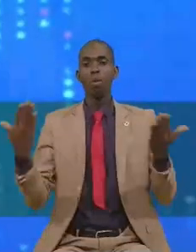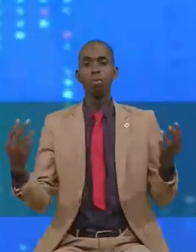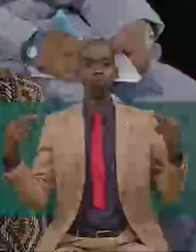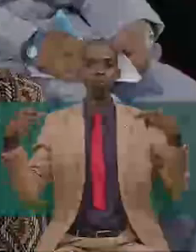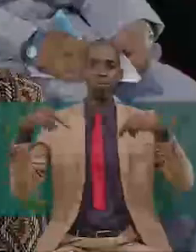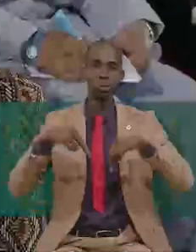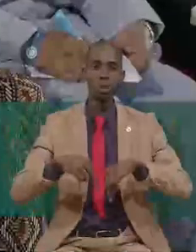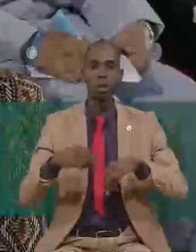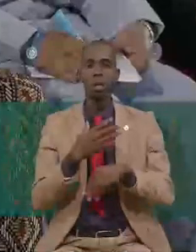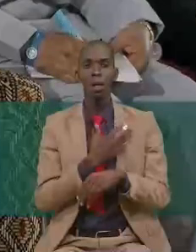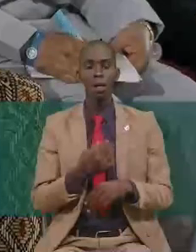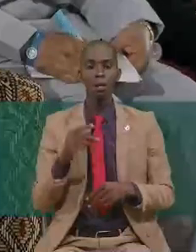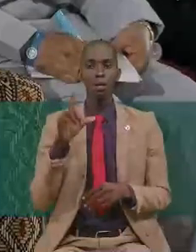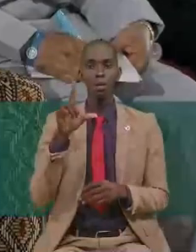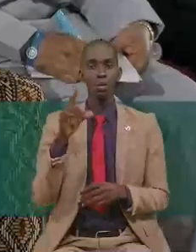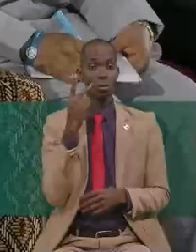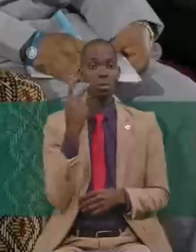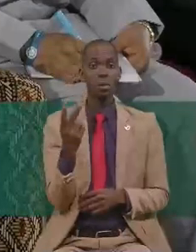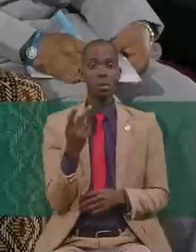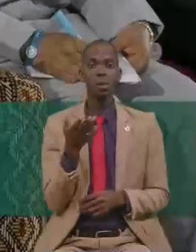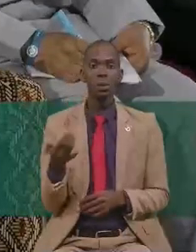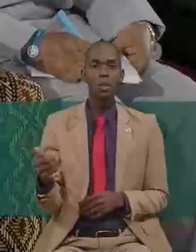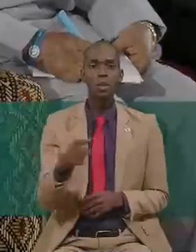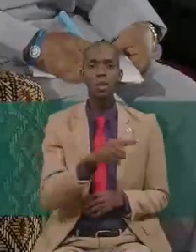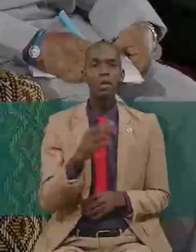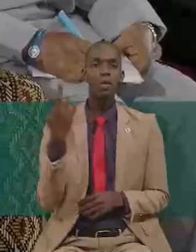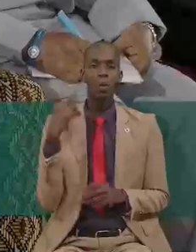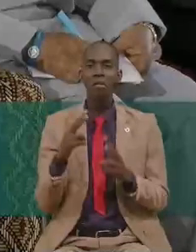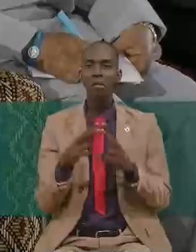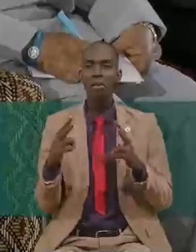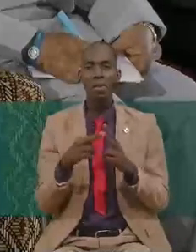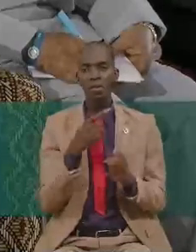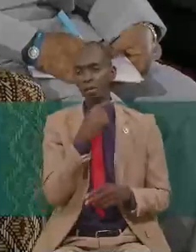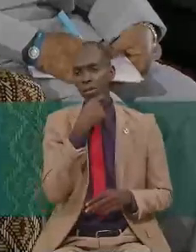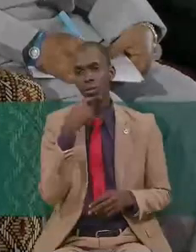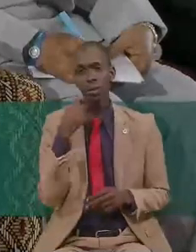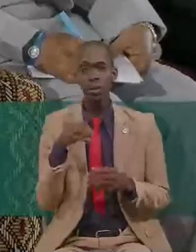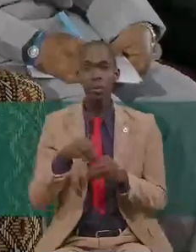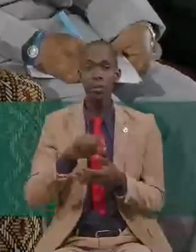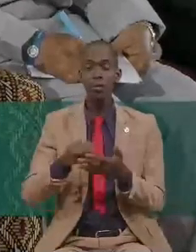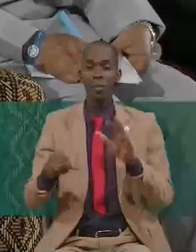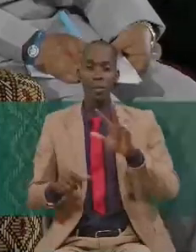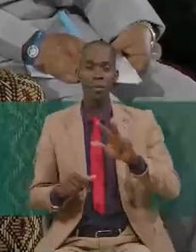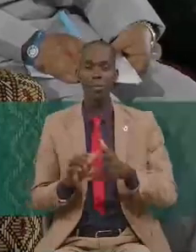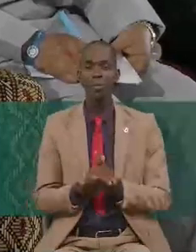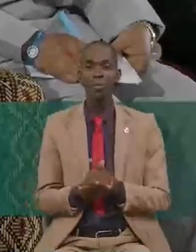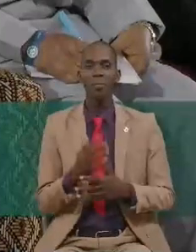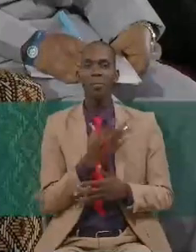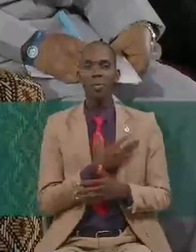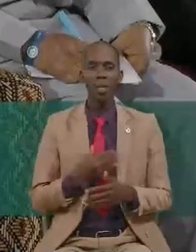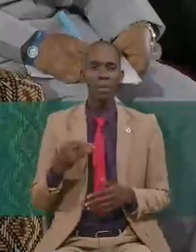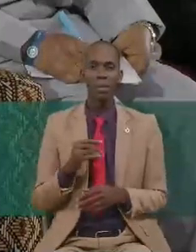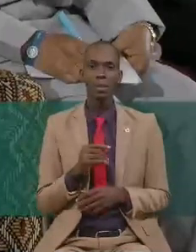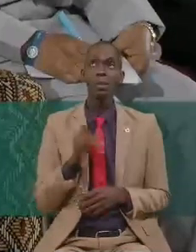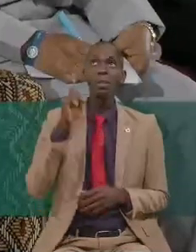étaient complètement secs. Verset 3, il dit, il me dit: fils de